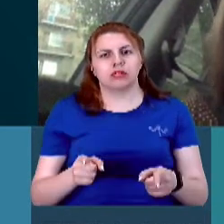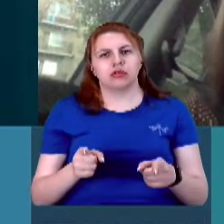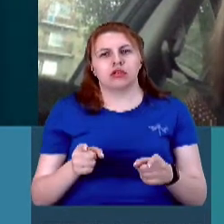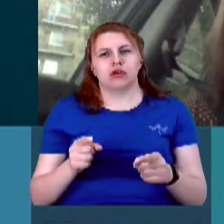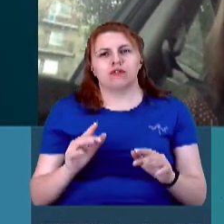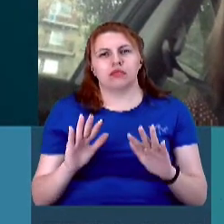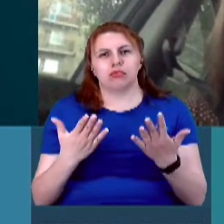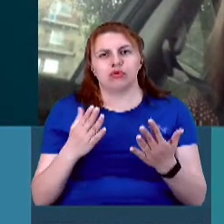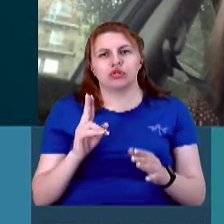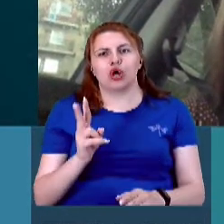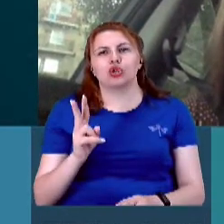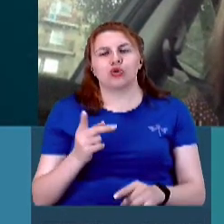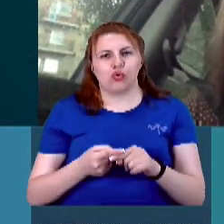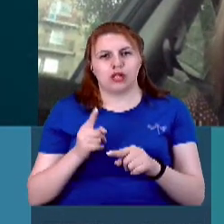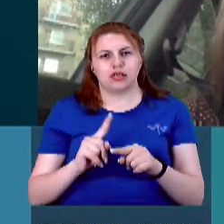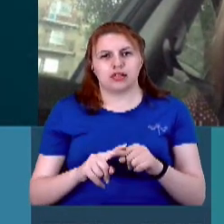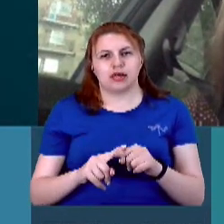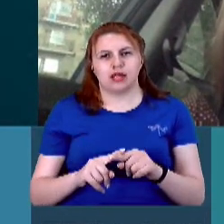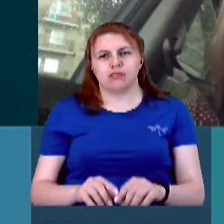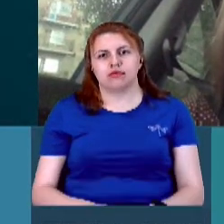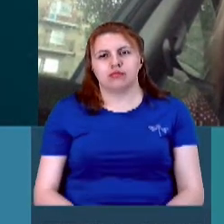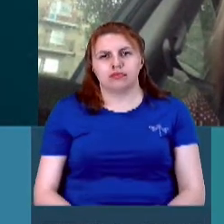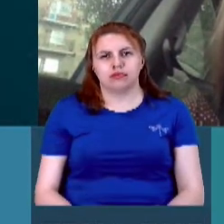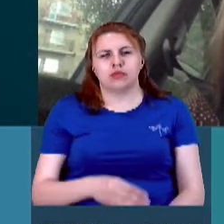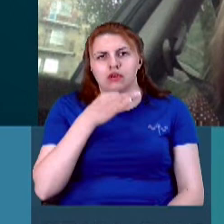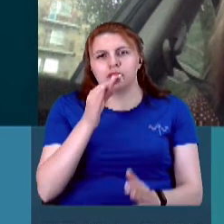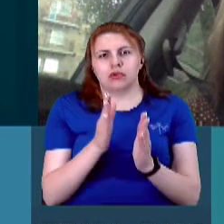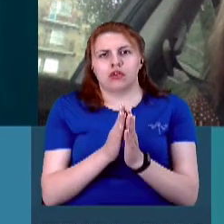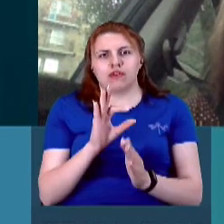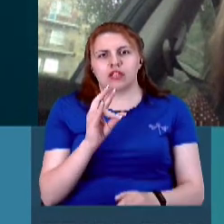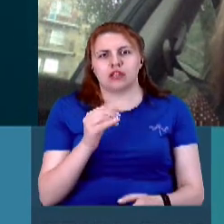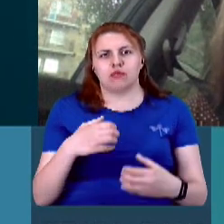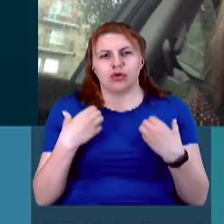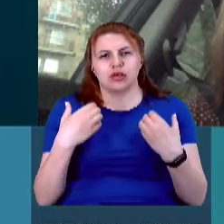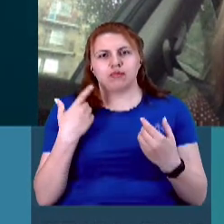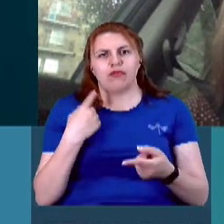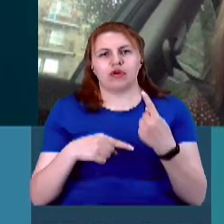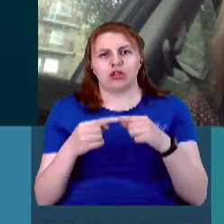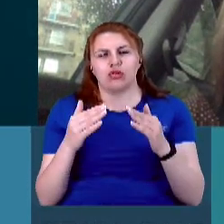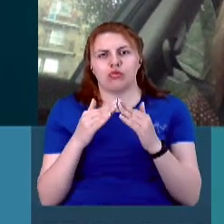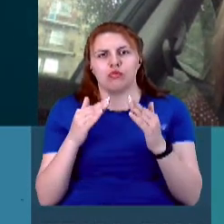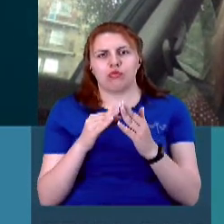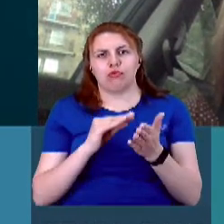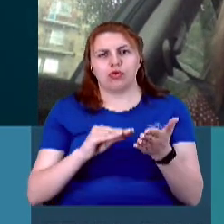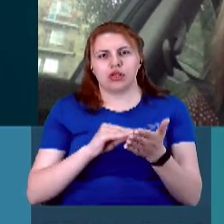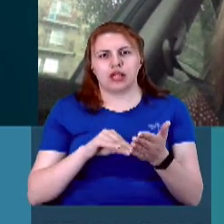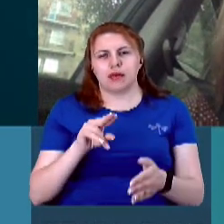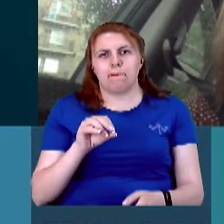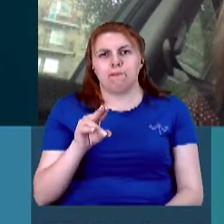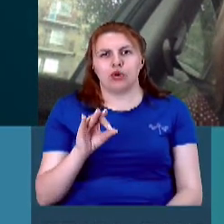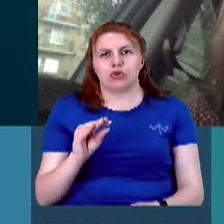стоїть. Скажіть, будь ласка, пані Олександро, Валентина боїться повертатись додому, пише Депо Донбас